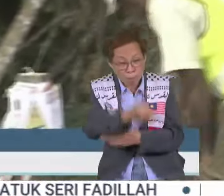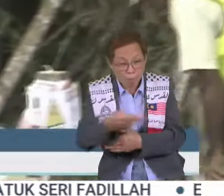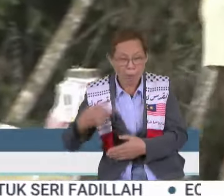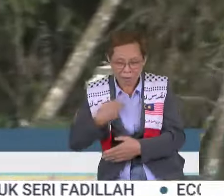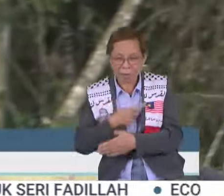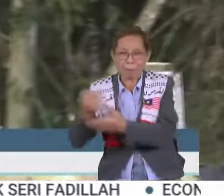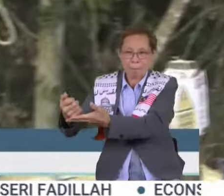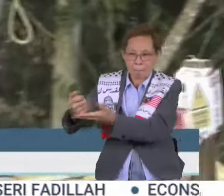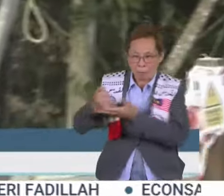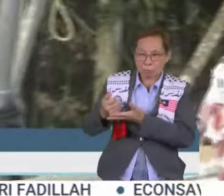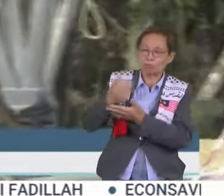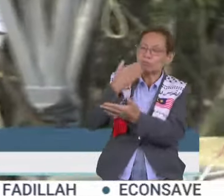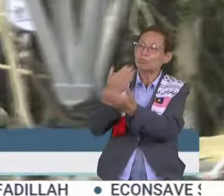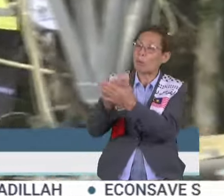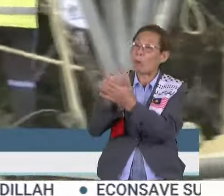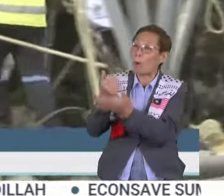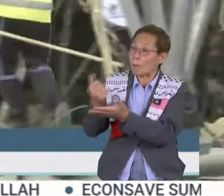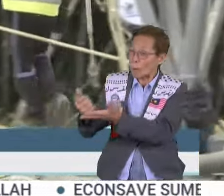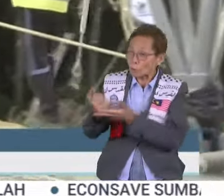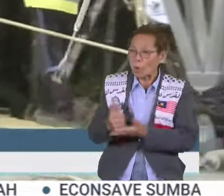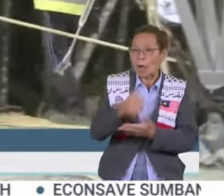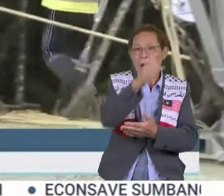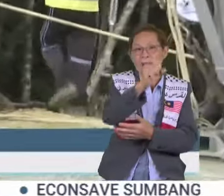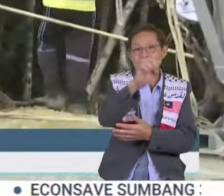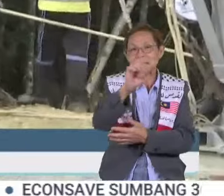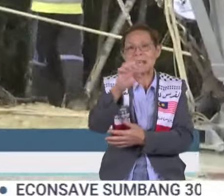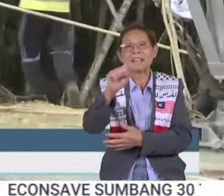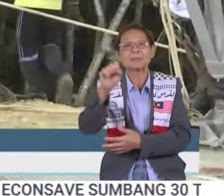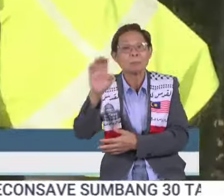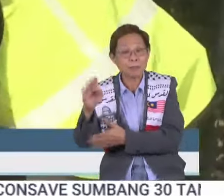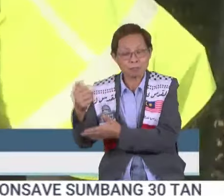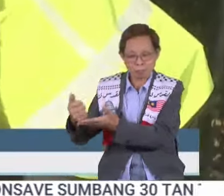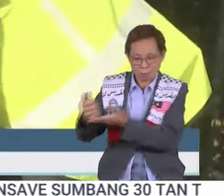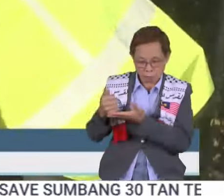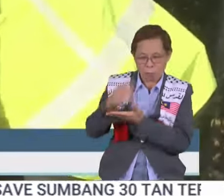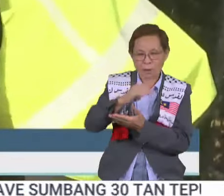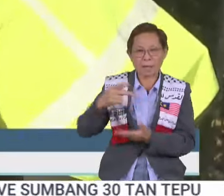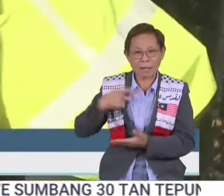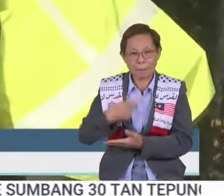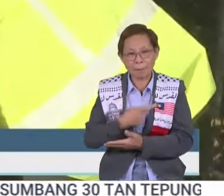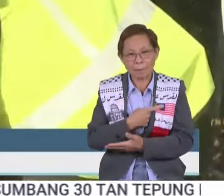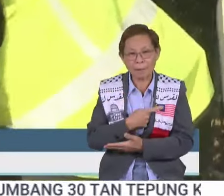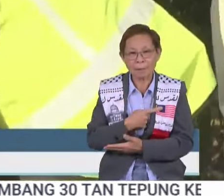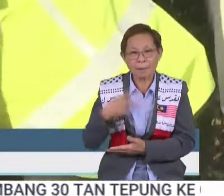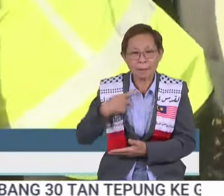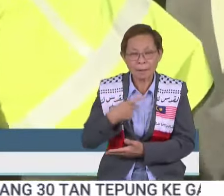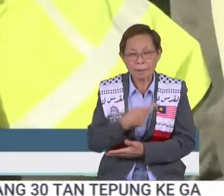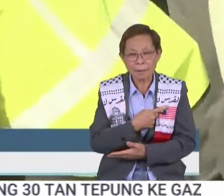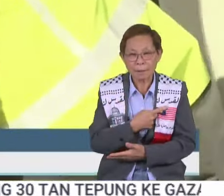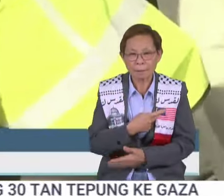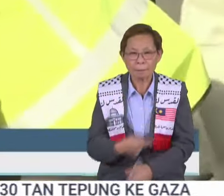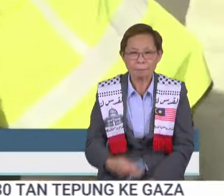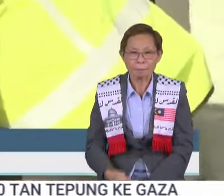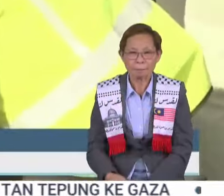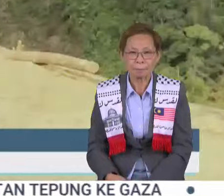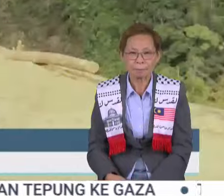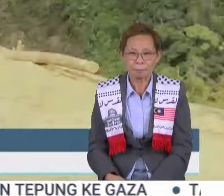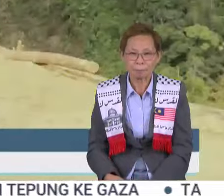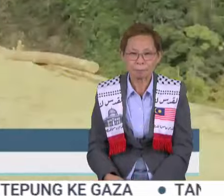dapat bantuan sebaiknya lah daripada pihak SASB dan kami juga membawa pasukan yang memangnya sudah terlatih lah